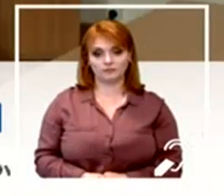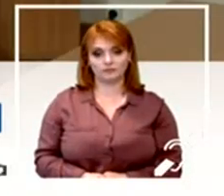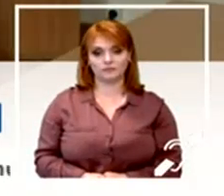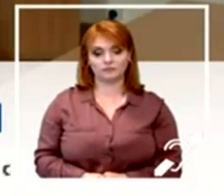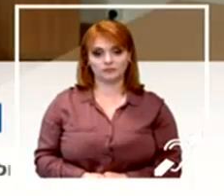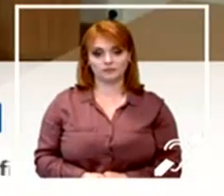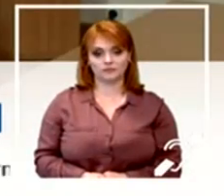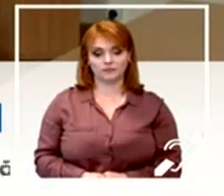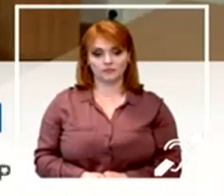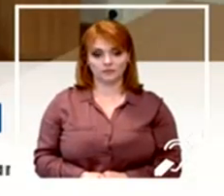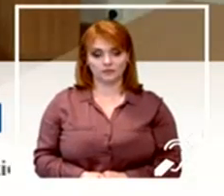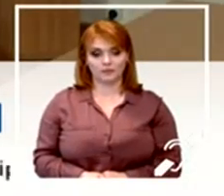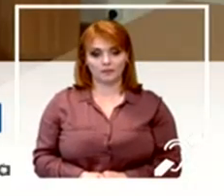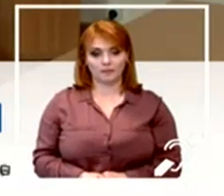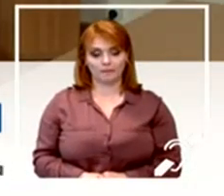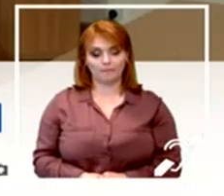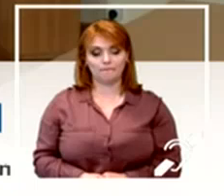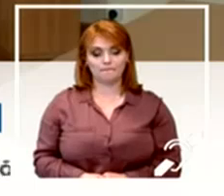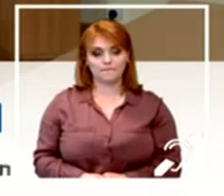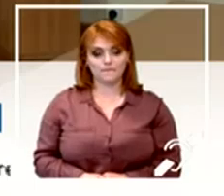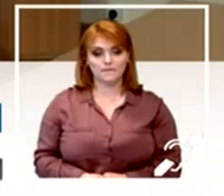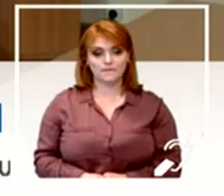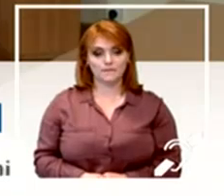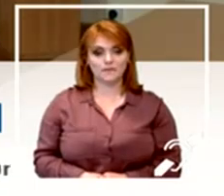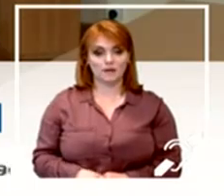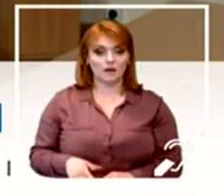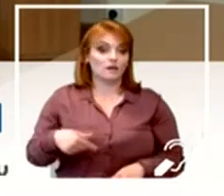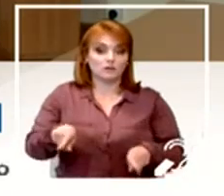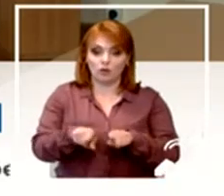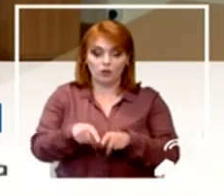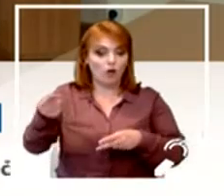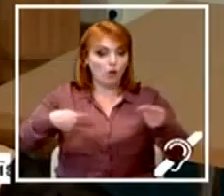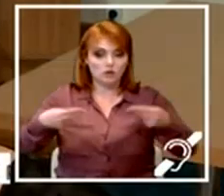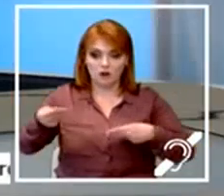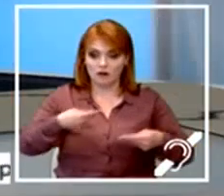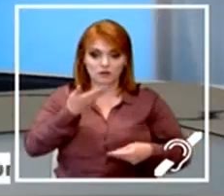contravențional pentru utilizarea de practici neloiale în contractele cu consumatorii.